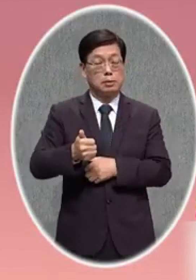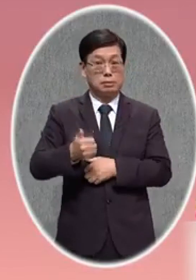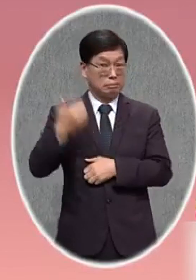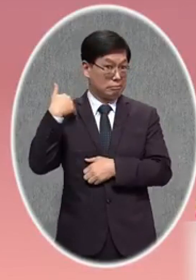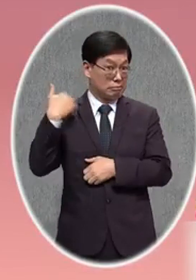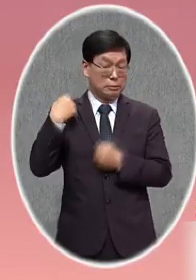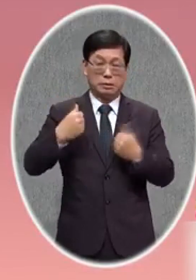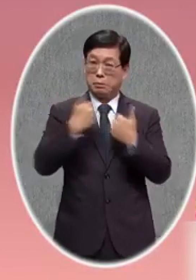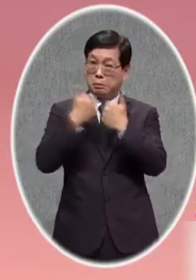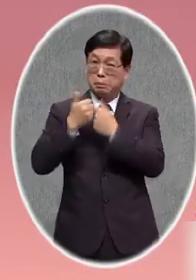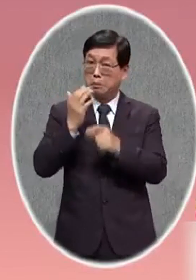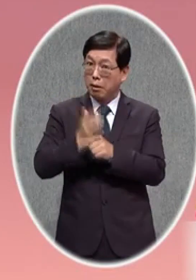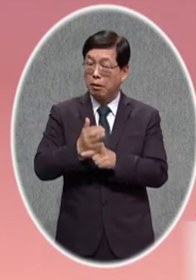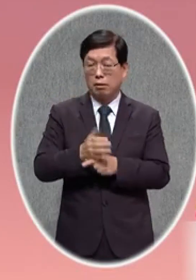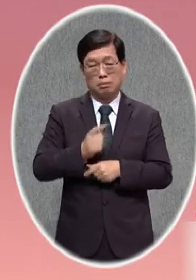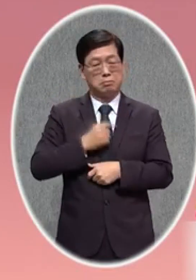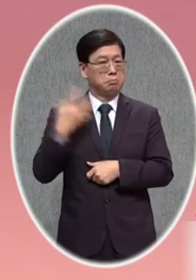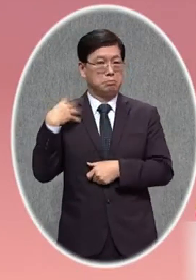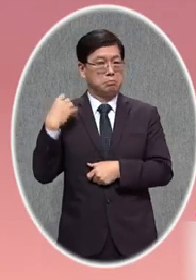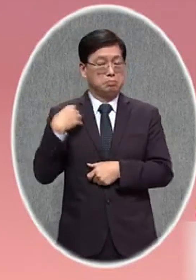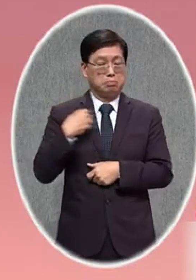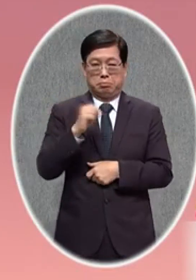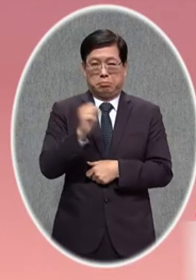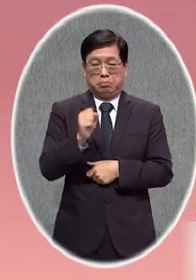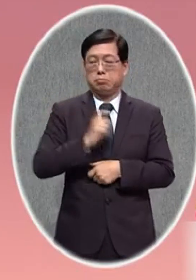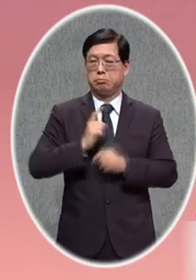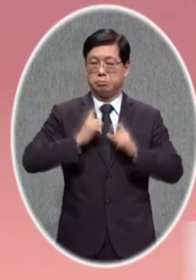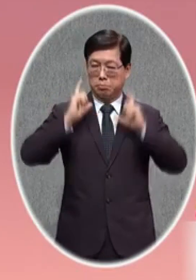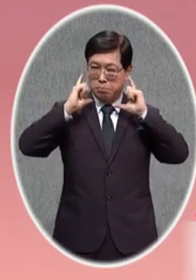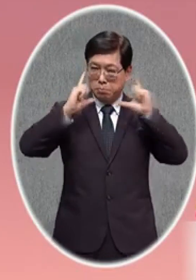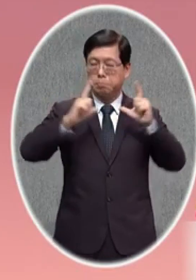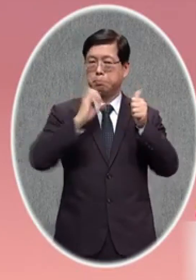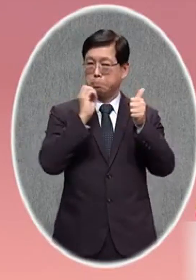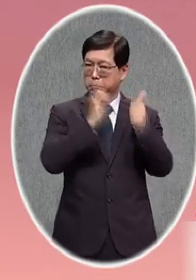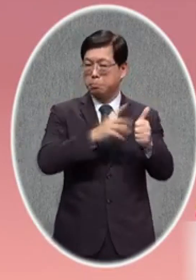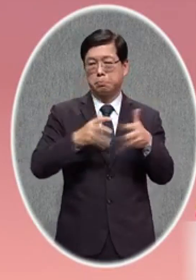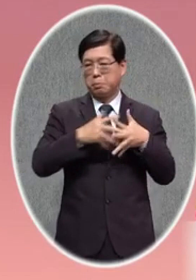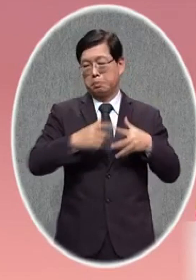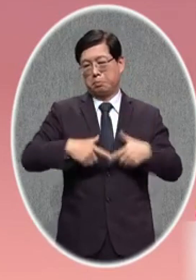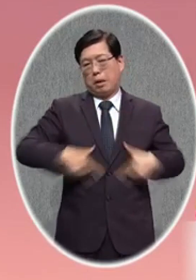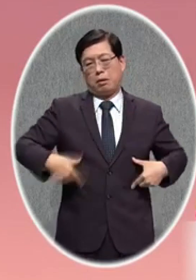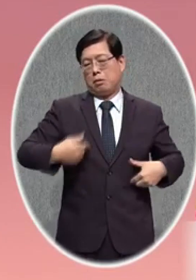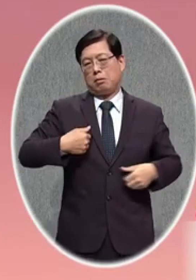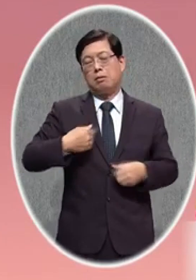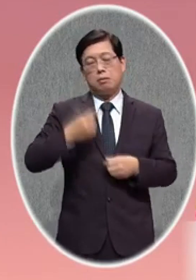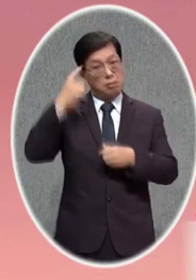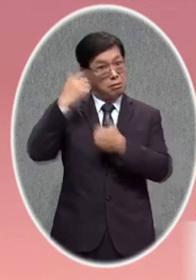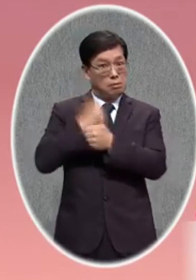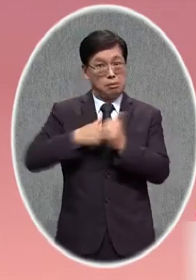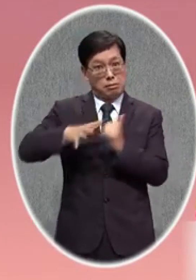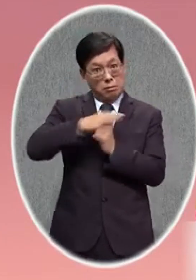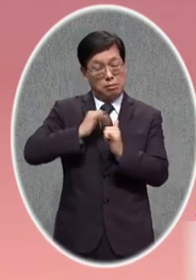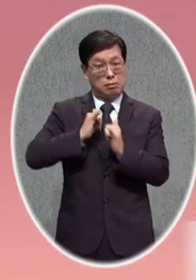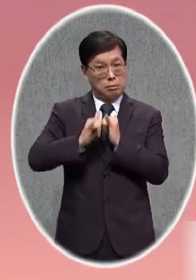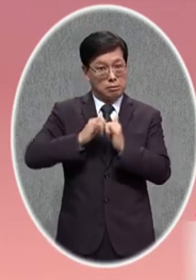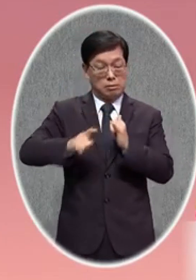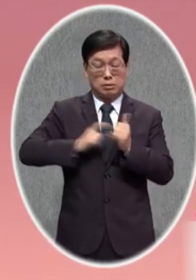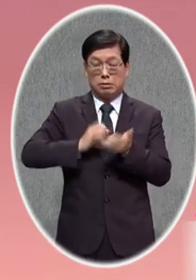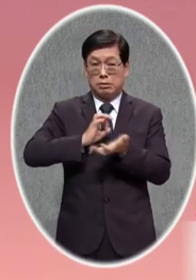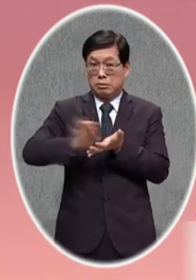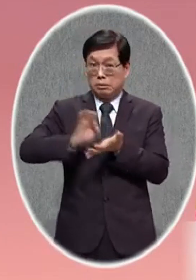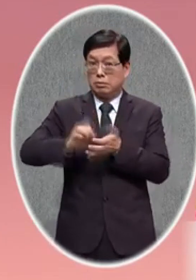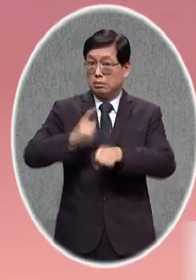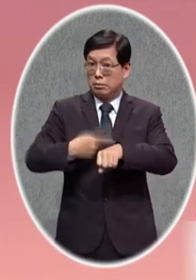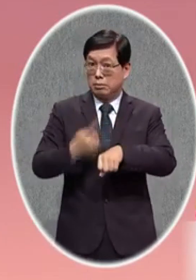那时候在会议中仍然勇敢地向美方表达考量国人的消费